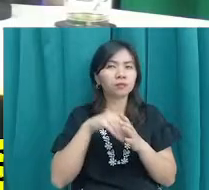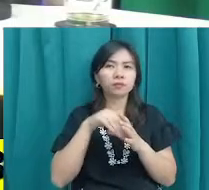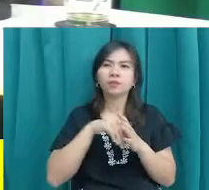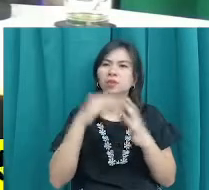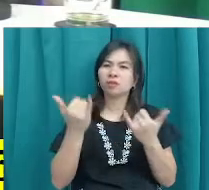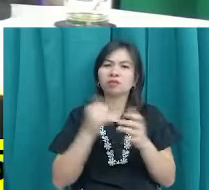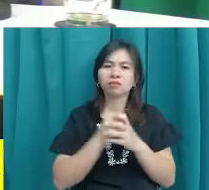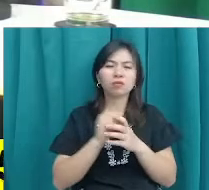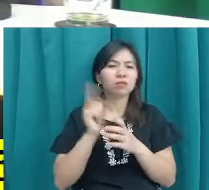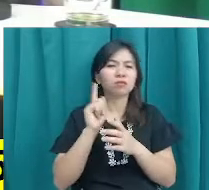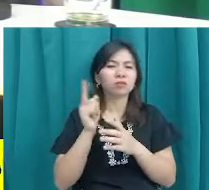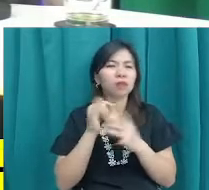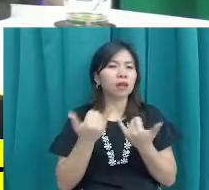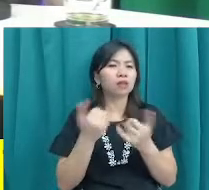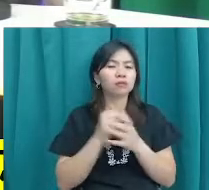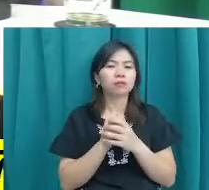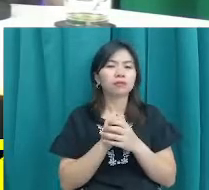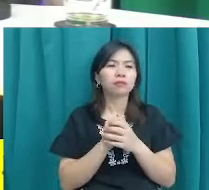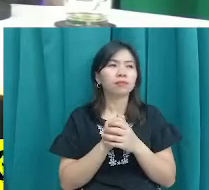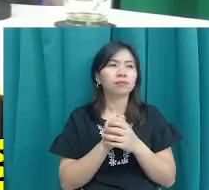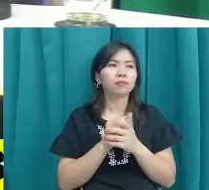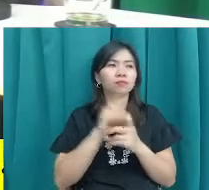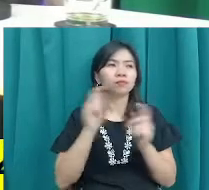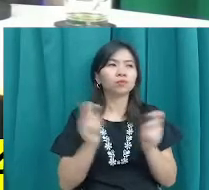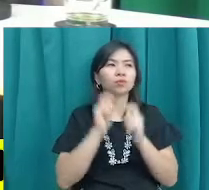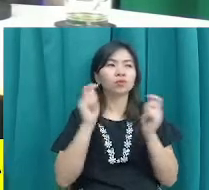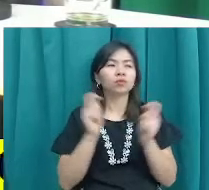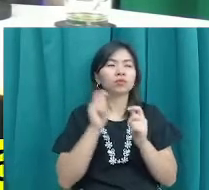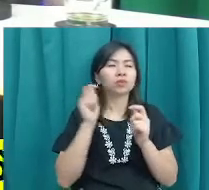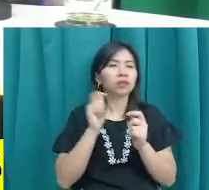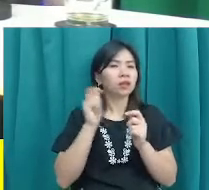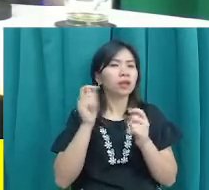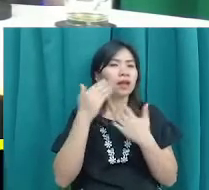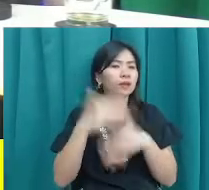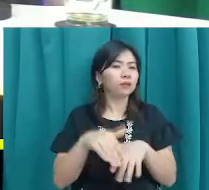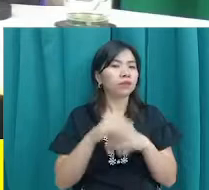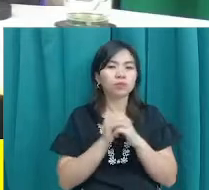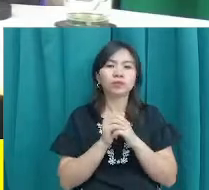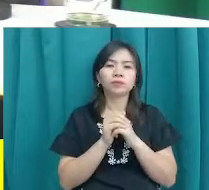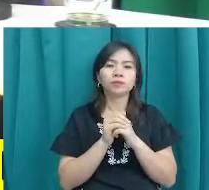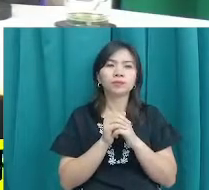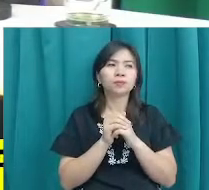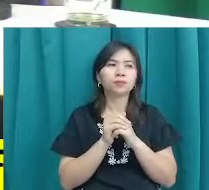kanina lang, nakaraan, kahapon pala, Tuesday